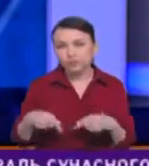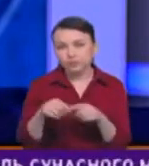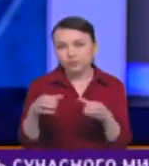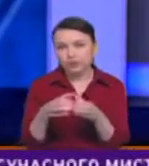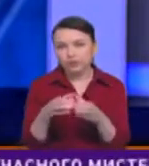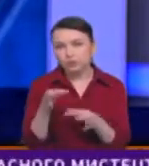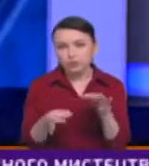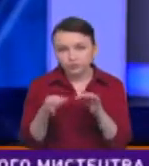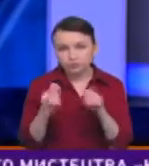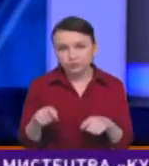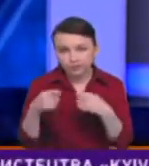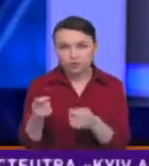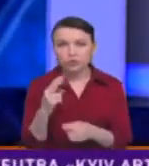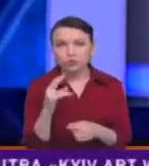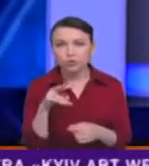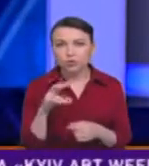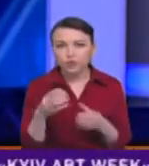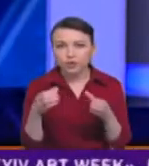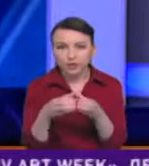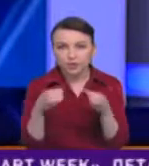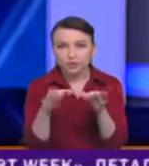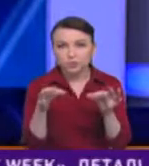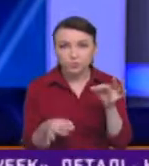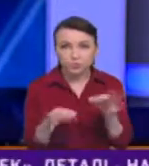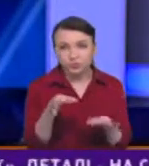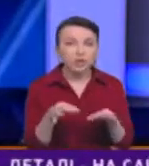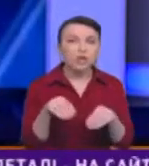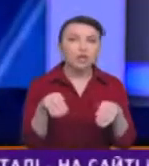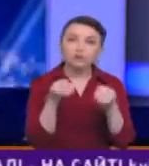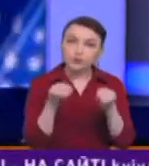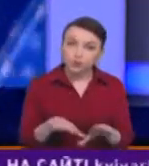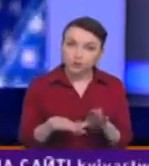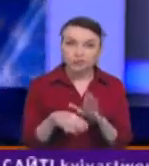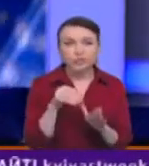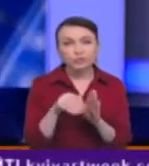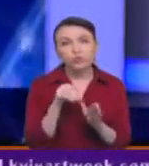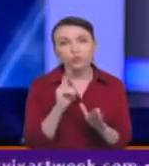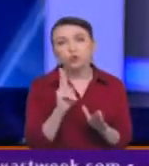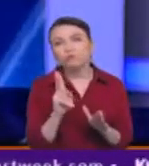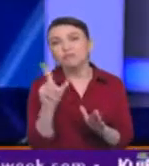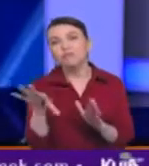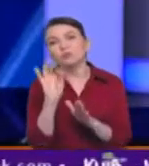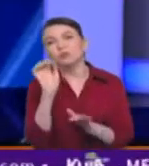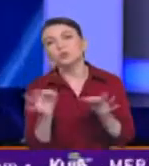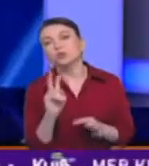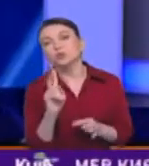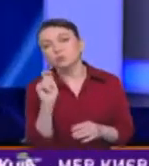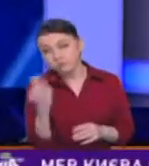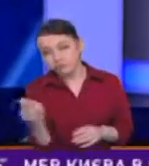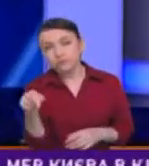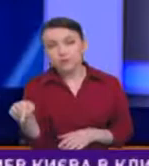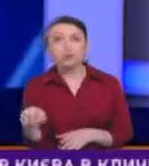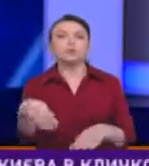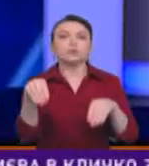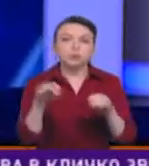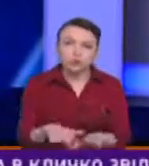проглядает, передает в коллегию, коллегия вирішує, як жеребкуванням, який суддя буде, суддя приймає колегія